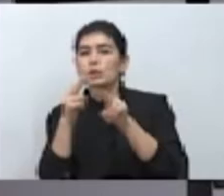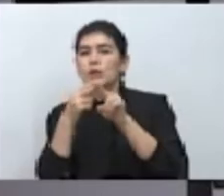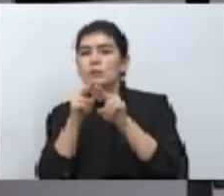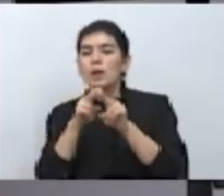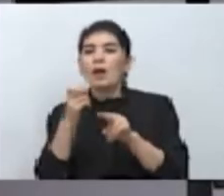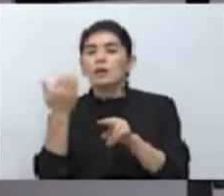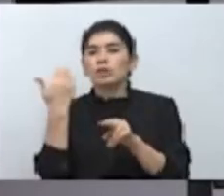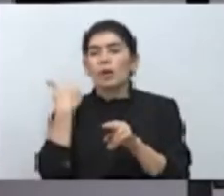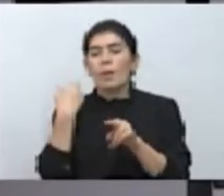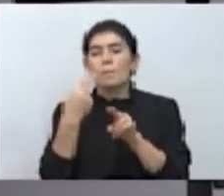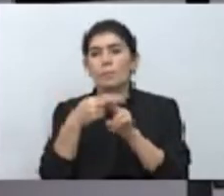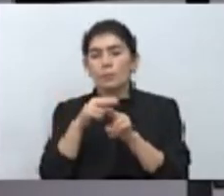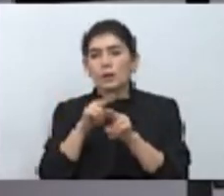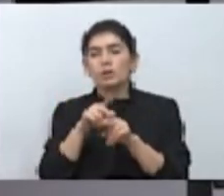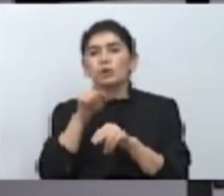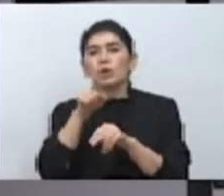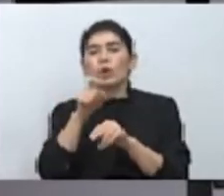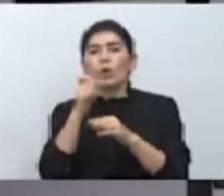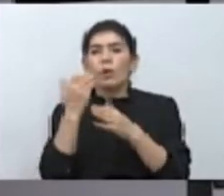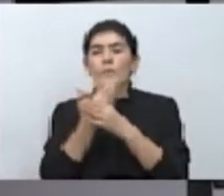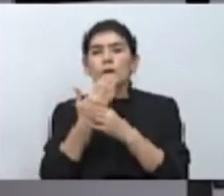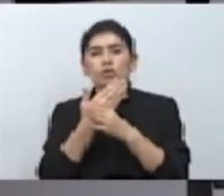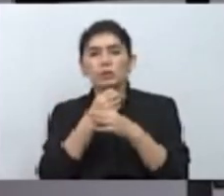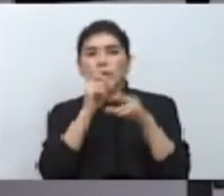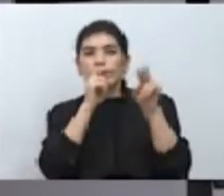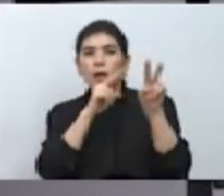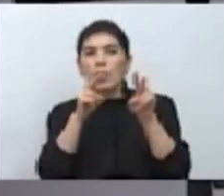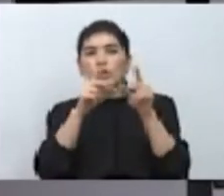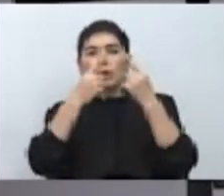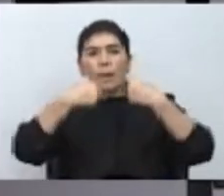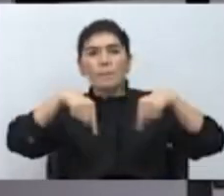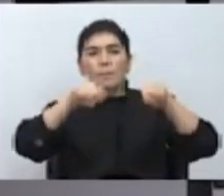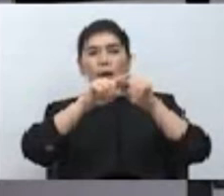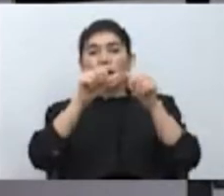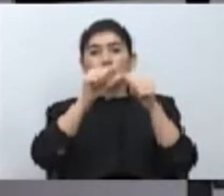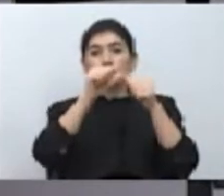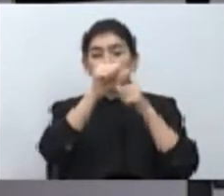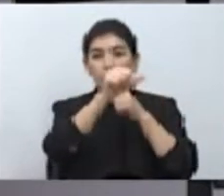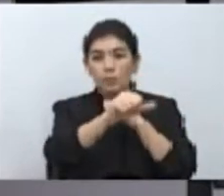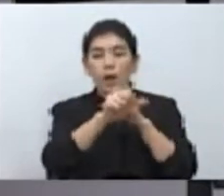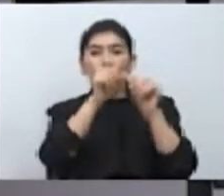eng qadimgi metod bo'lib, u yordamida biror bir obyekt ajratib olinadi va u